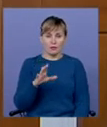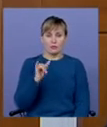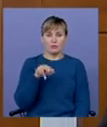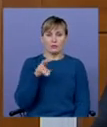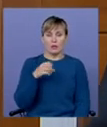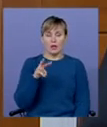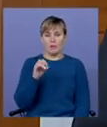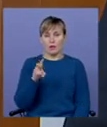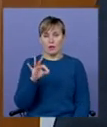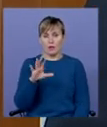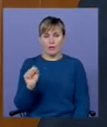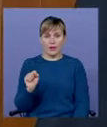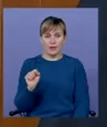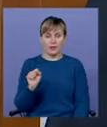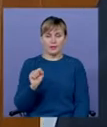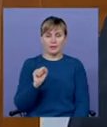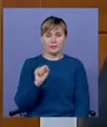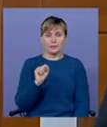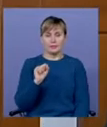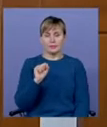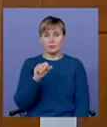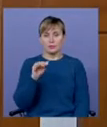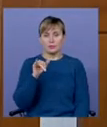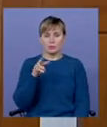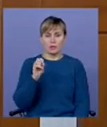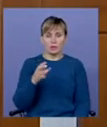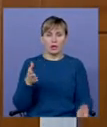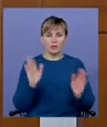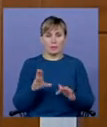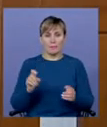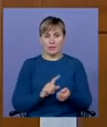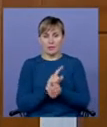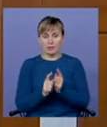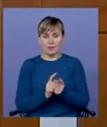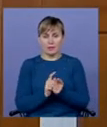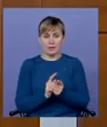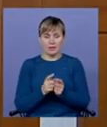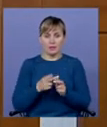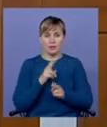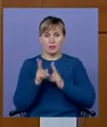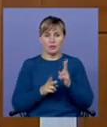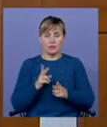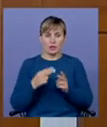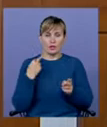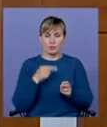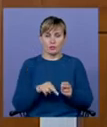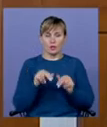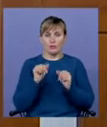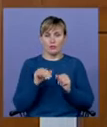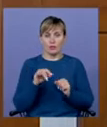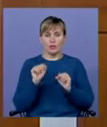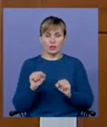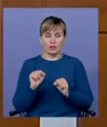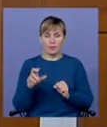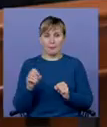Сулейменова Исима Кадырмужумановича оставить без изменения апелляционные жалобы осужденных адвокатов и